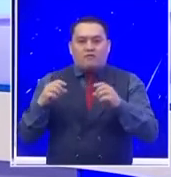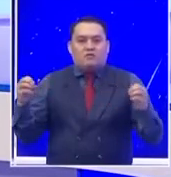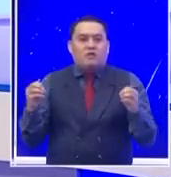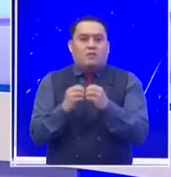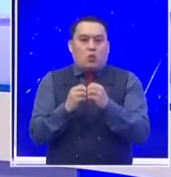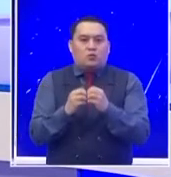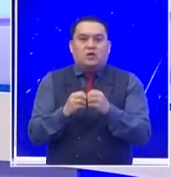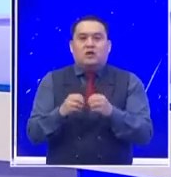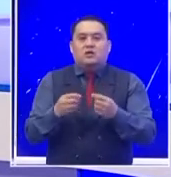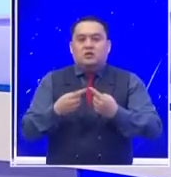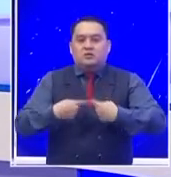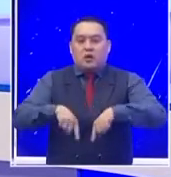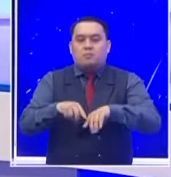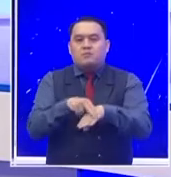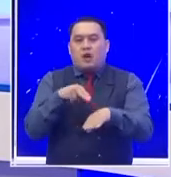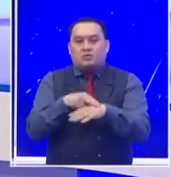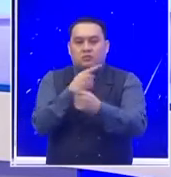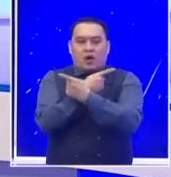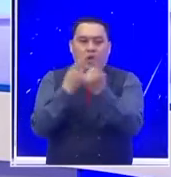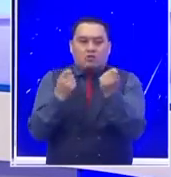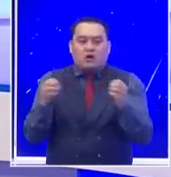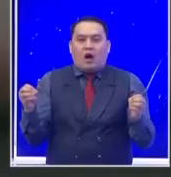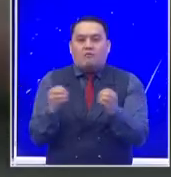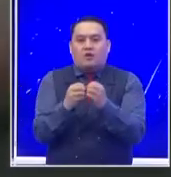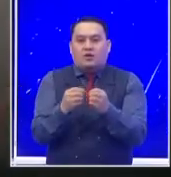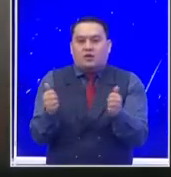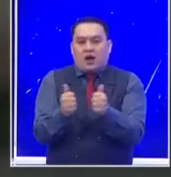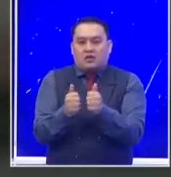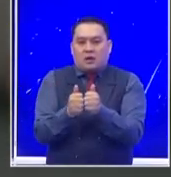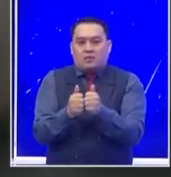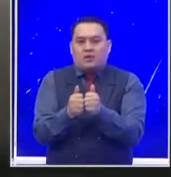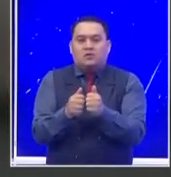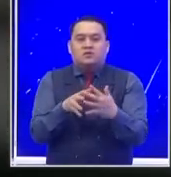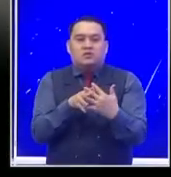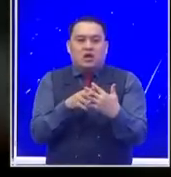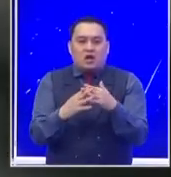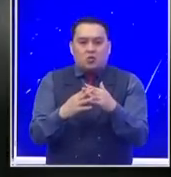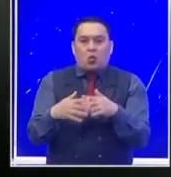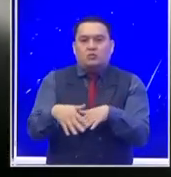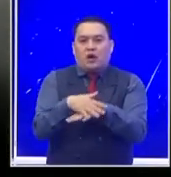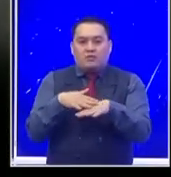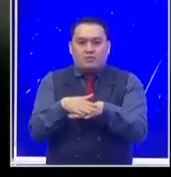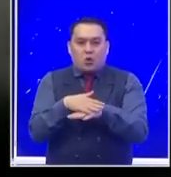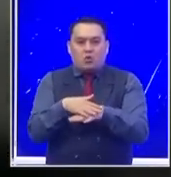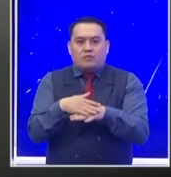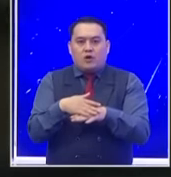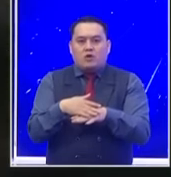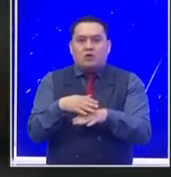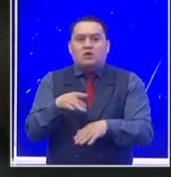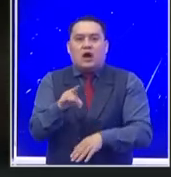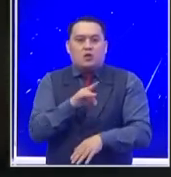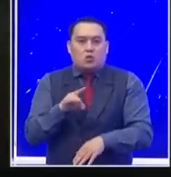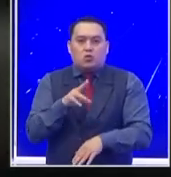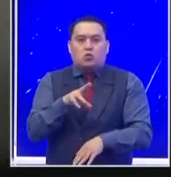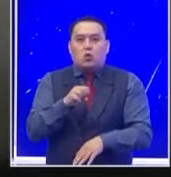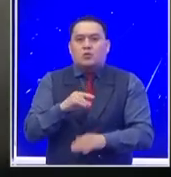пресс-службе регионального департамента полиции сообщили авария случилась недалеко от прапорщика этот населённый пункт находится в глубоком скому районе